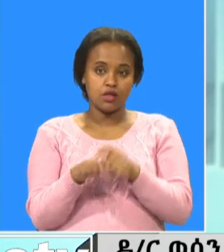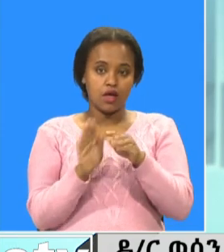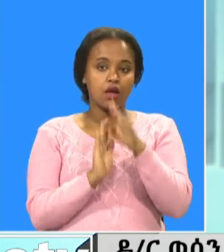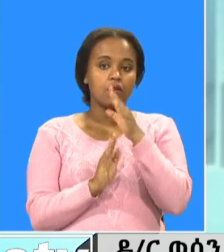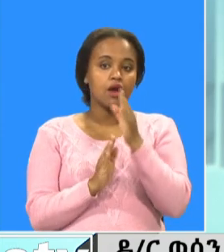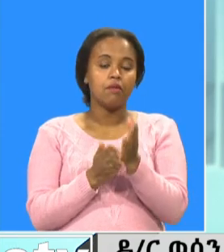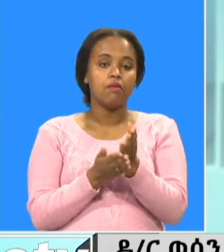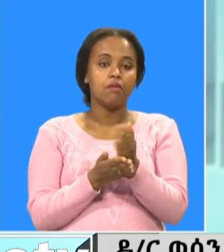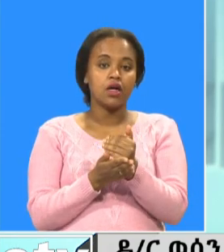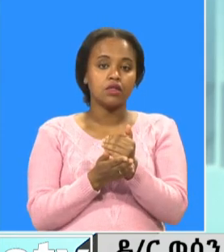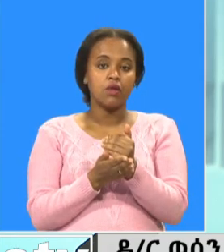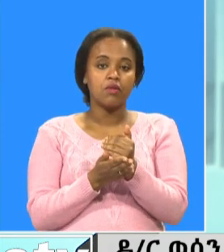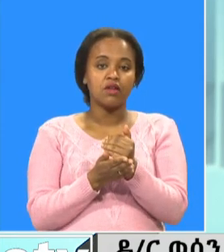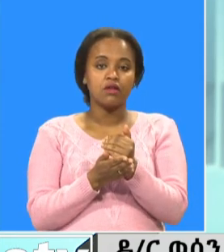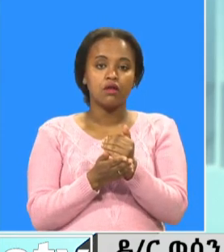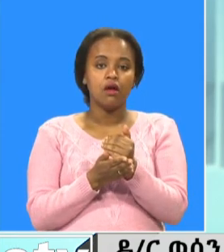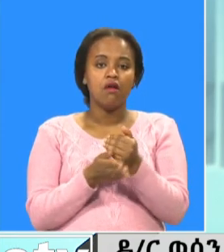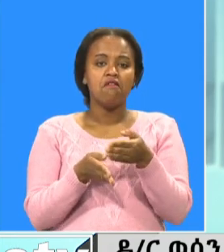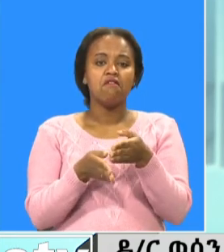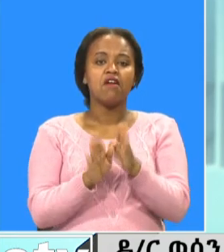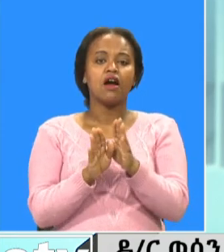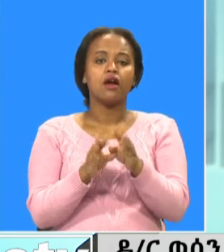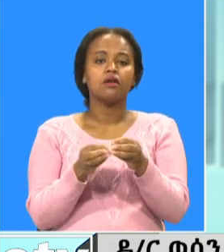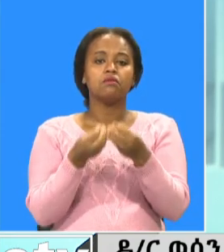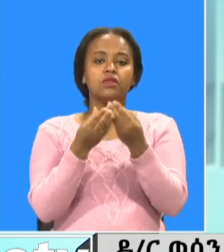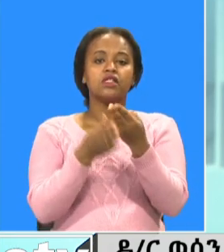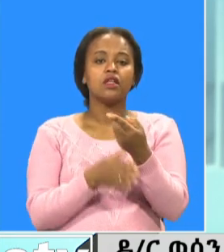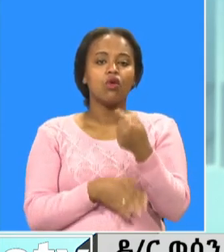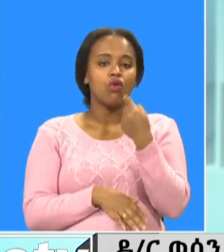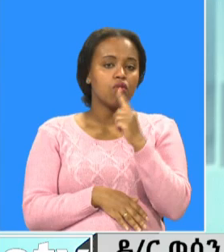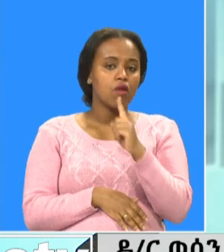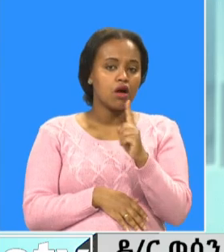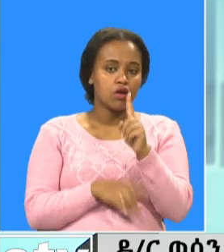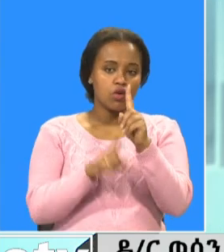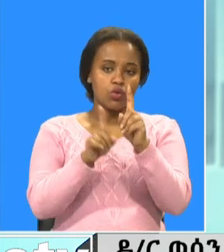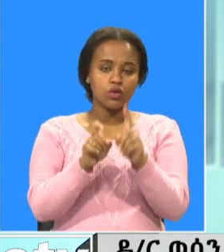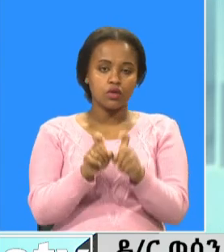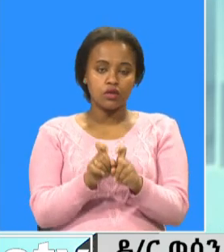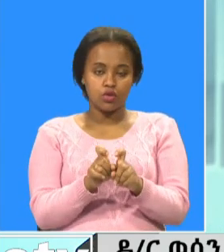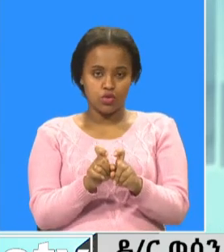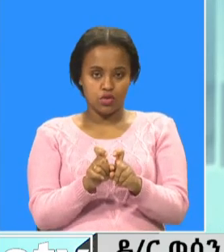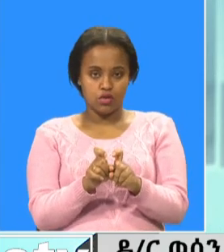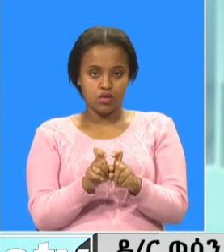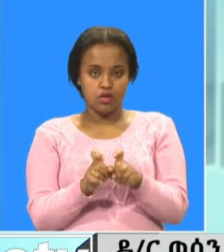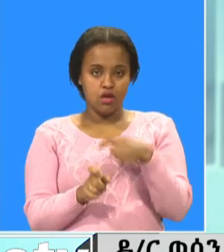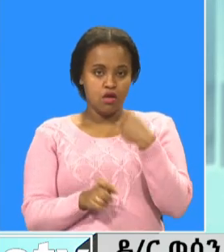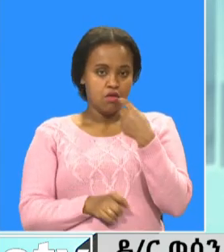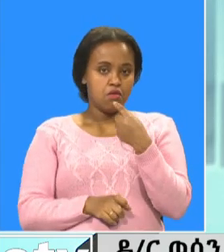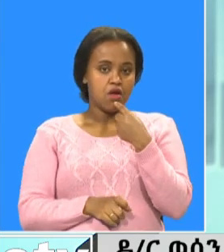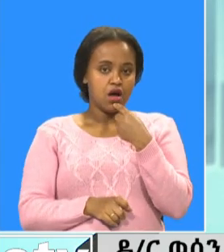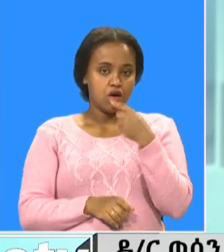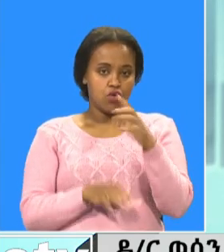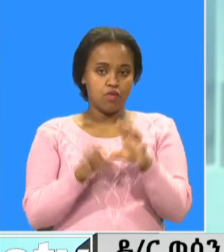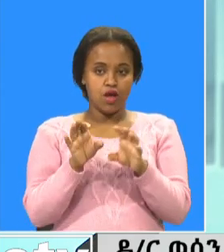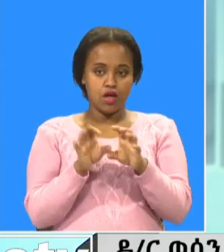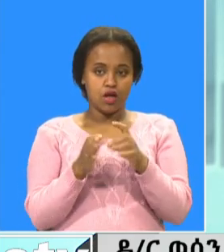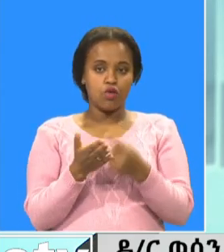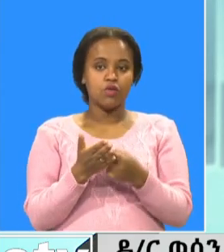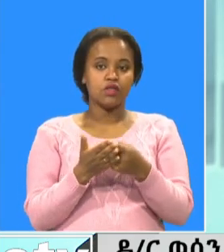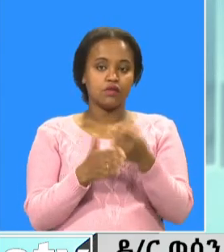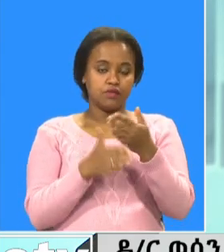ማስክ ማምረት ፈቃድ የሚሰጠው ማን ነው? ቁጥጥሩ ምን ይመስላል? ከጣት ጋር ያለው ጉዳይ እንዴት ይታያል? በዚህ ደረጃ